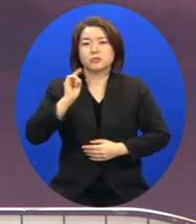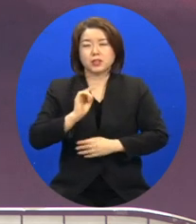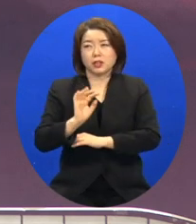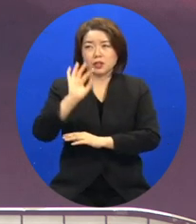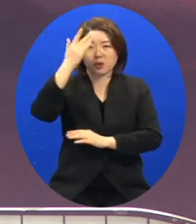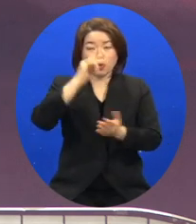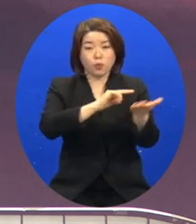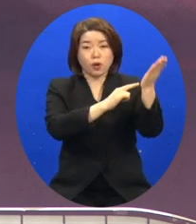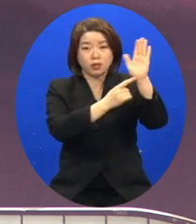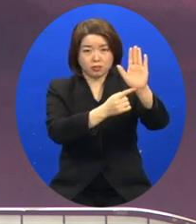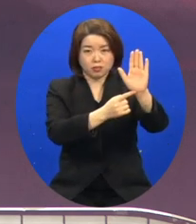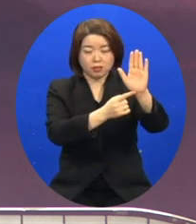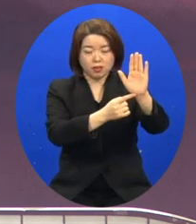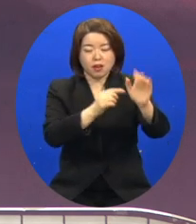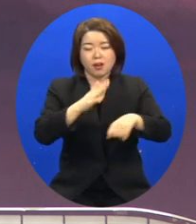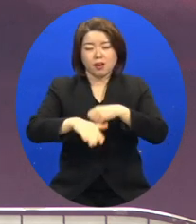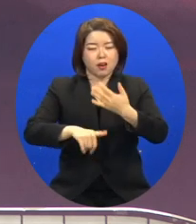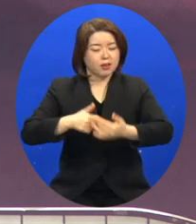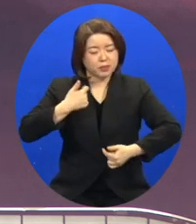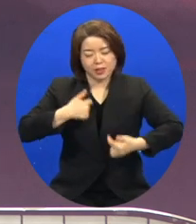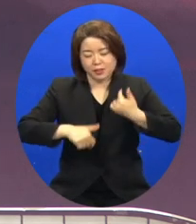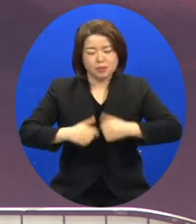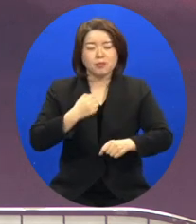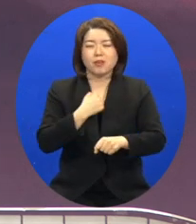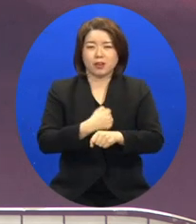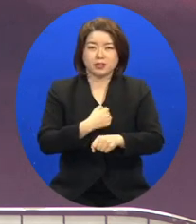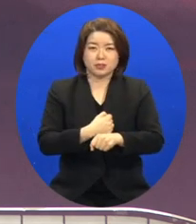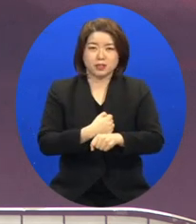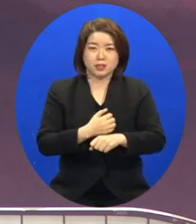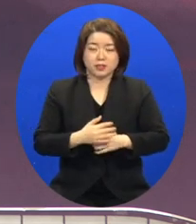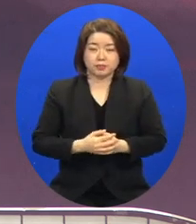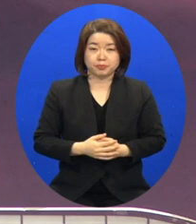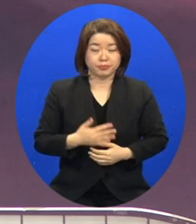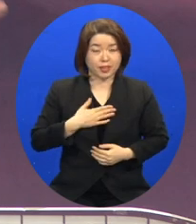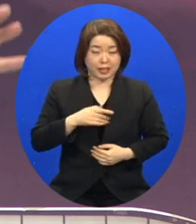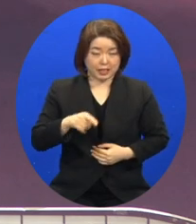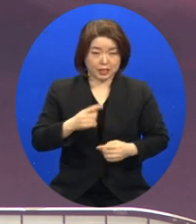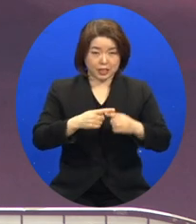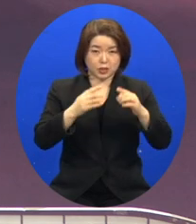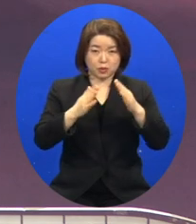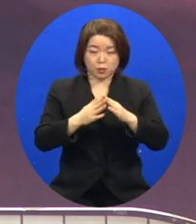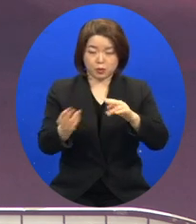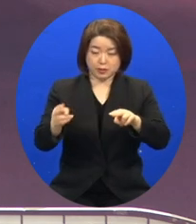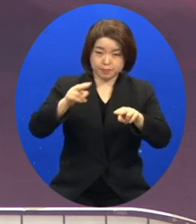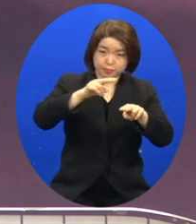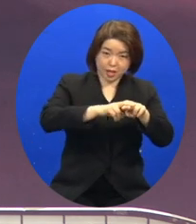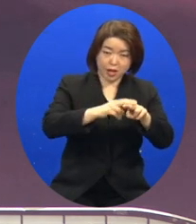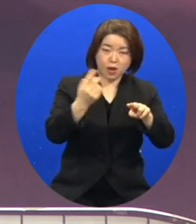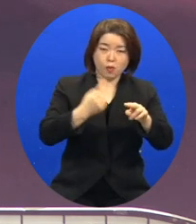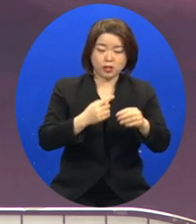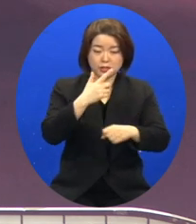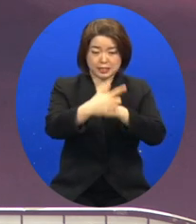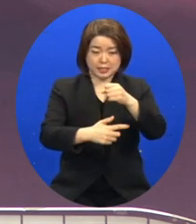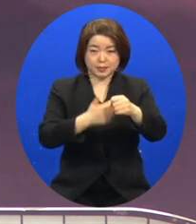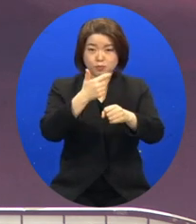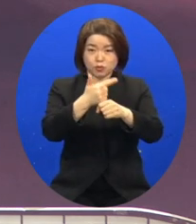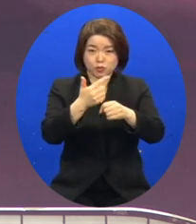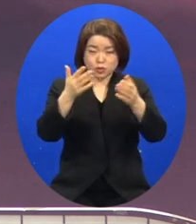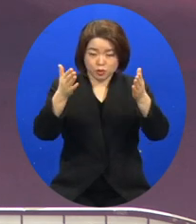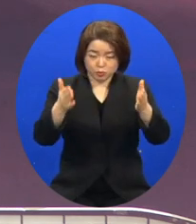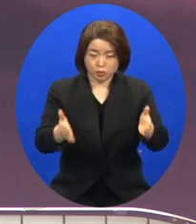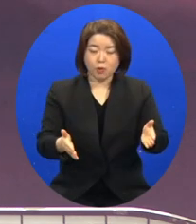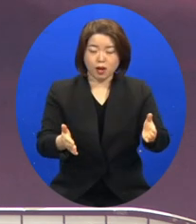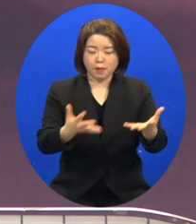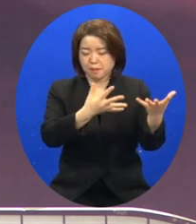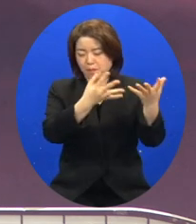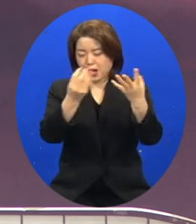하나님이 기뻐하십니다 제가 이 교회의 부임 에 와서 16 년 세월을 지난 동안 많은 일이 있었어요 정말